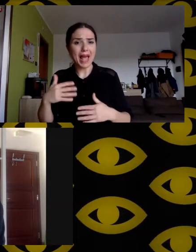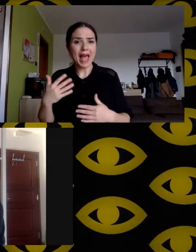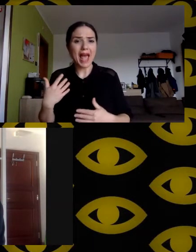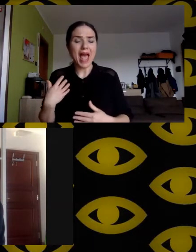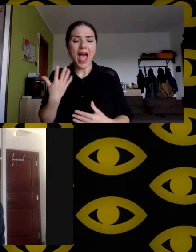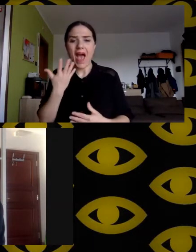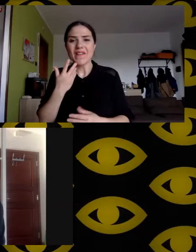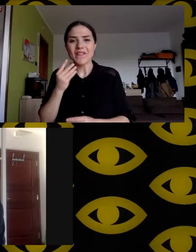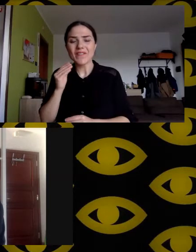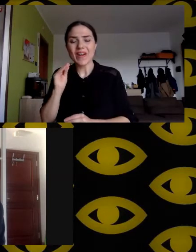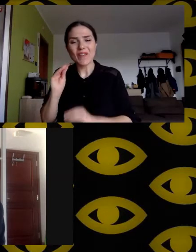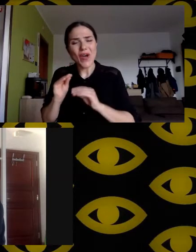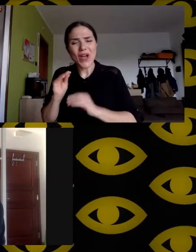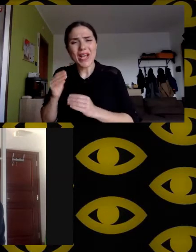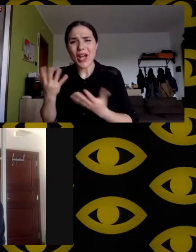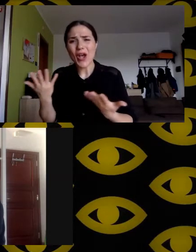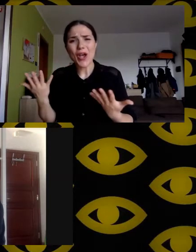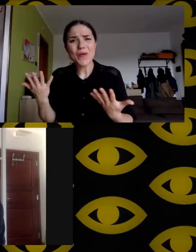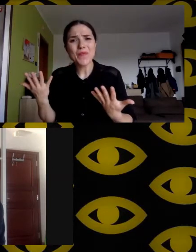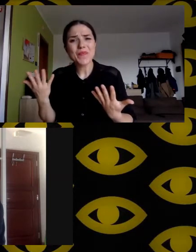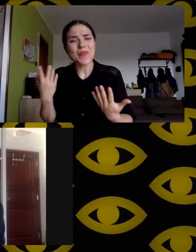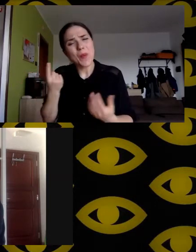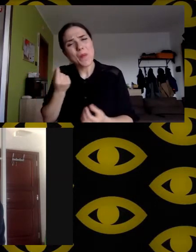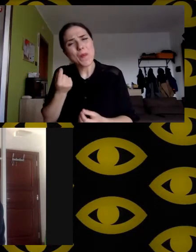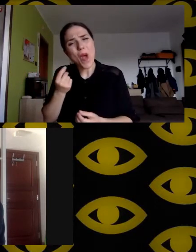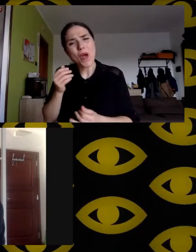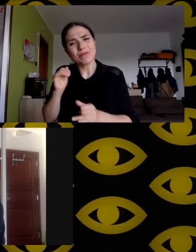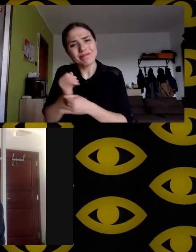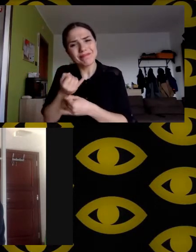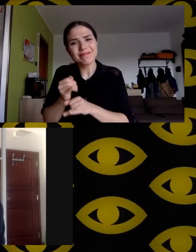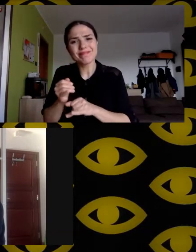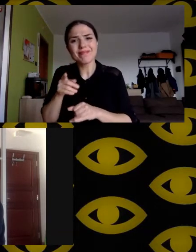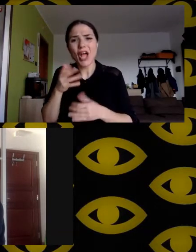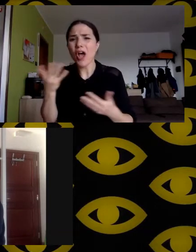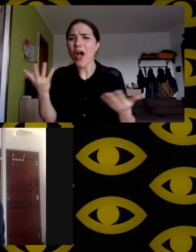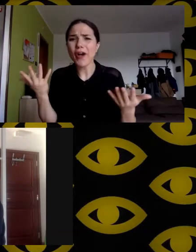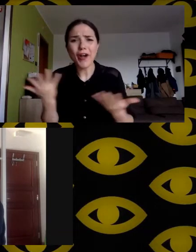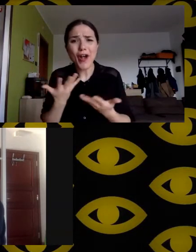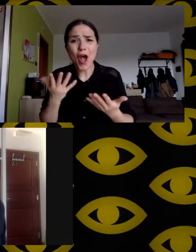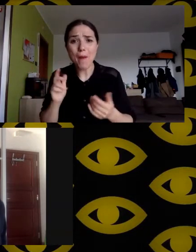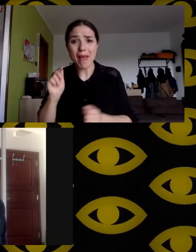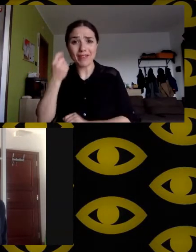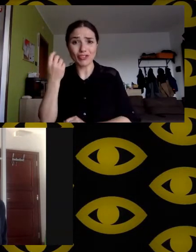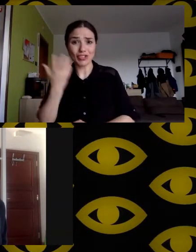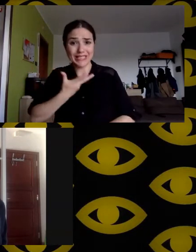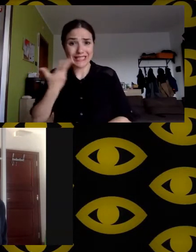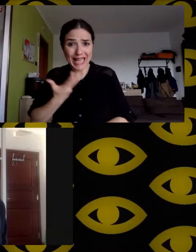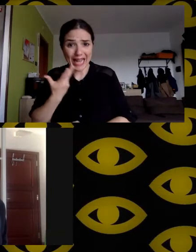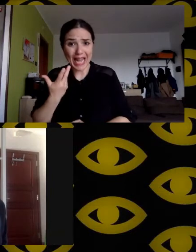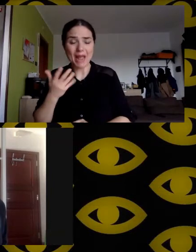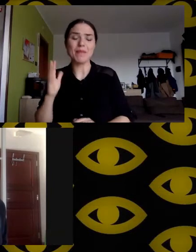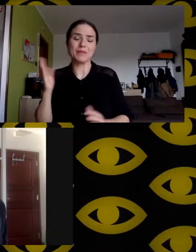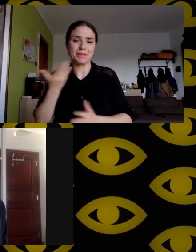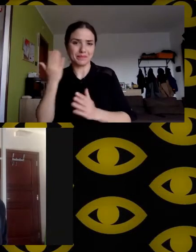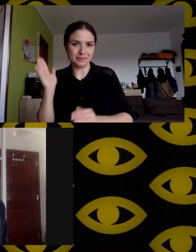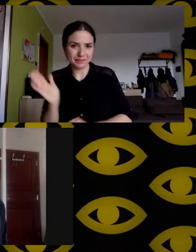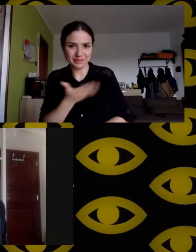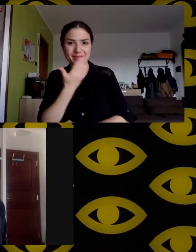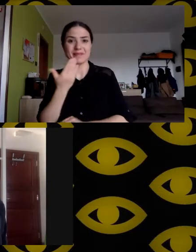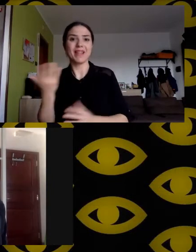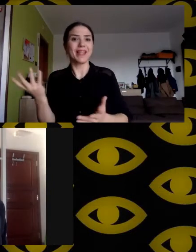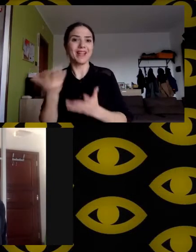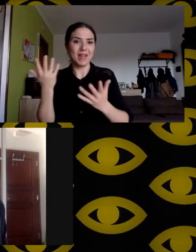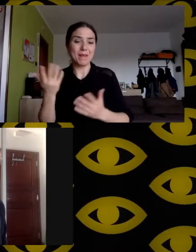ma vogliamo provare a approfondire un attimo questa cosa, perché... Come si fa a vincere Sanremo? E quello, vabbè, uno potrebbe